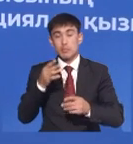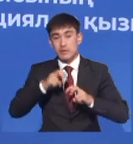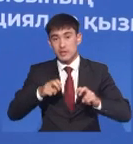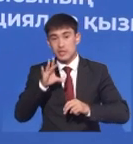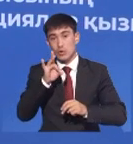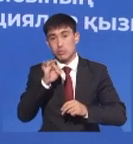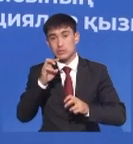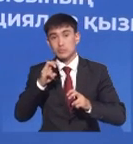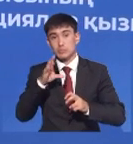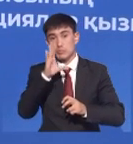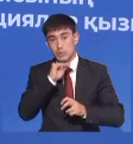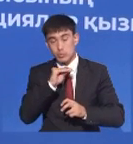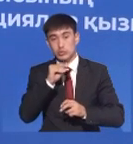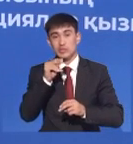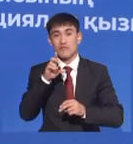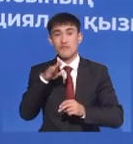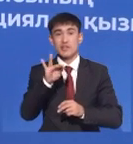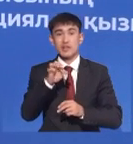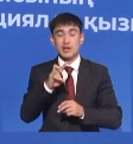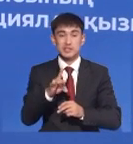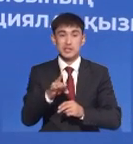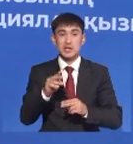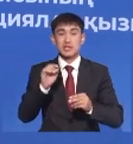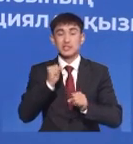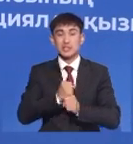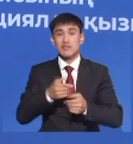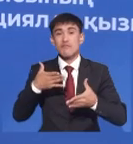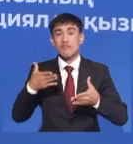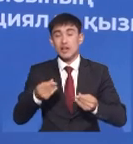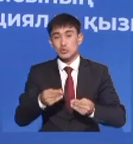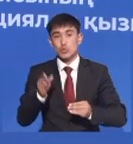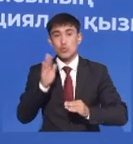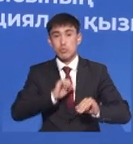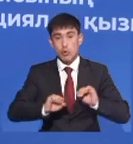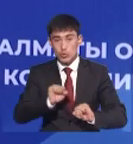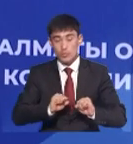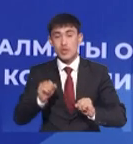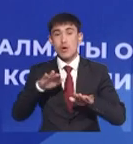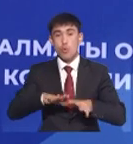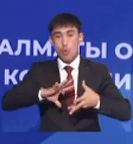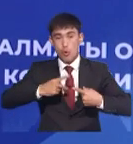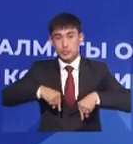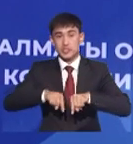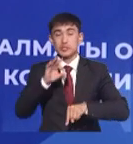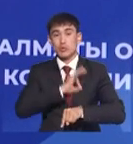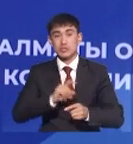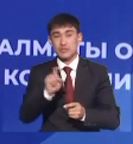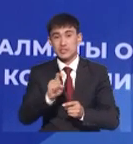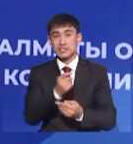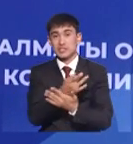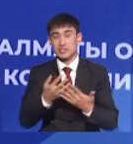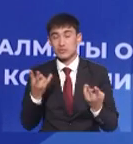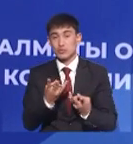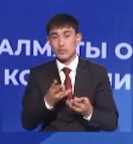работоспособность систем вентиляции. Делать ежедневную уборку в помещениях, особенно в местах общего пользования, и использовать дезинфицирующие